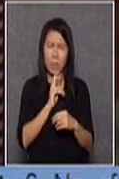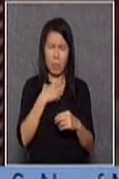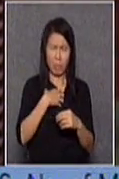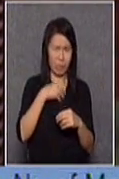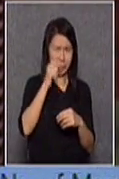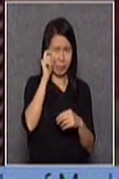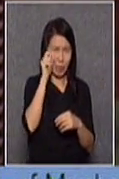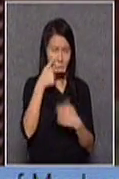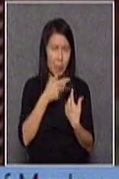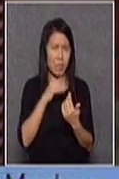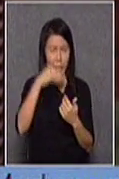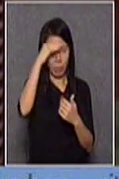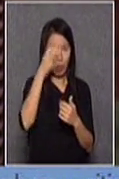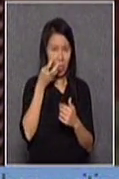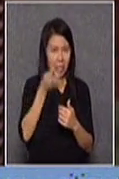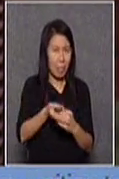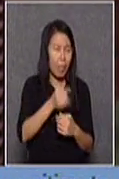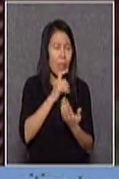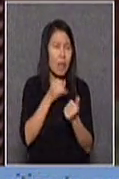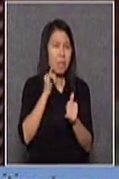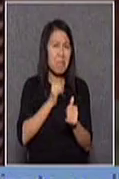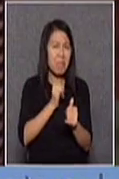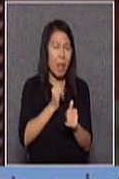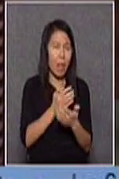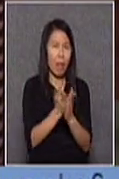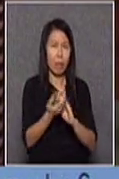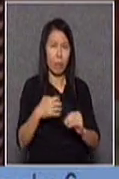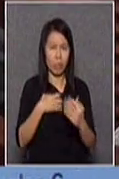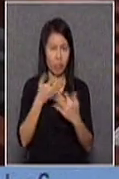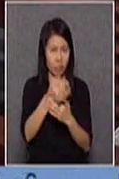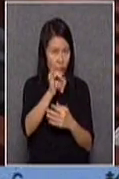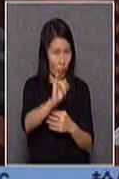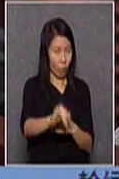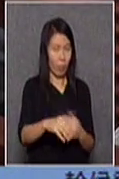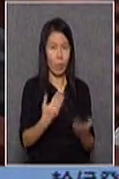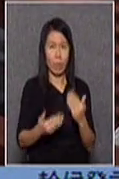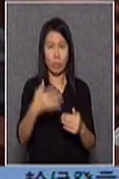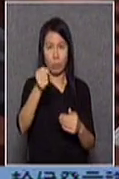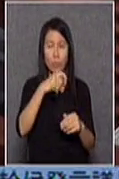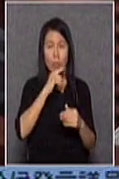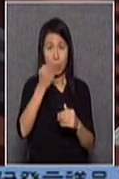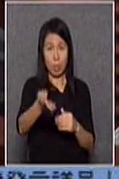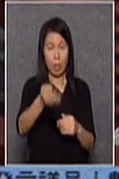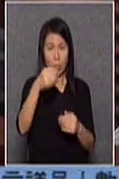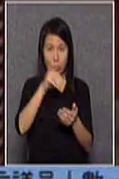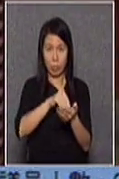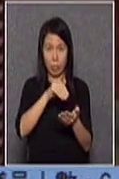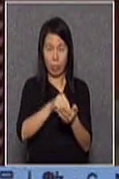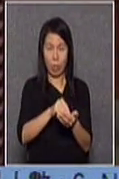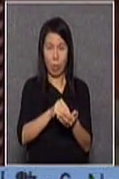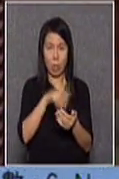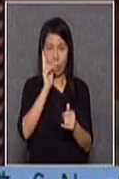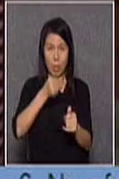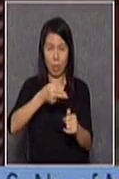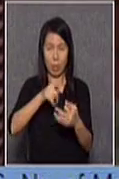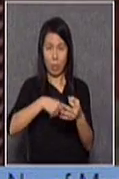極大侮辱，是具有極其嚴重的冒犯性。主席，我請你裁定並且命令陳